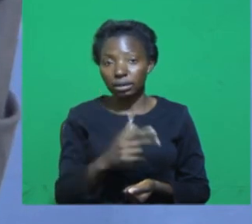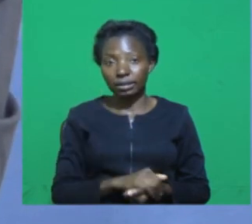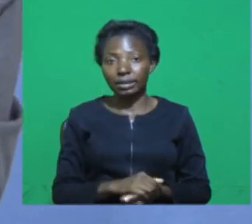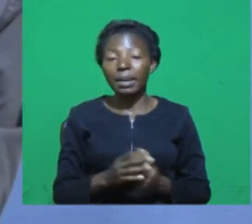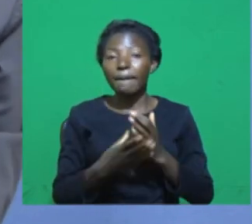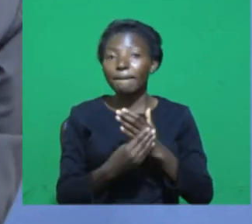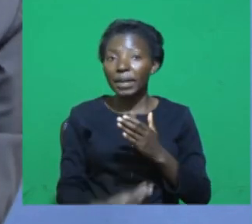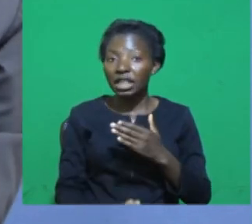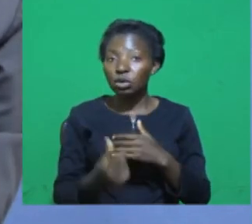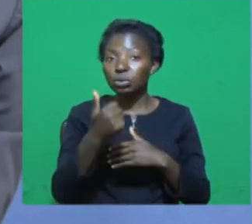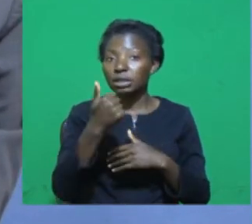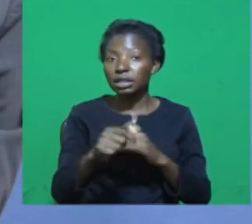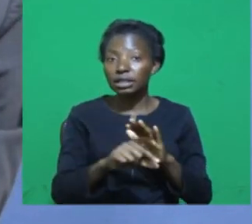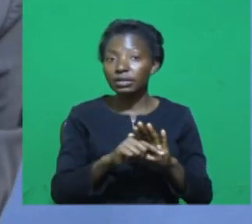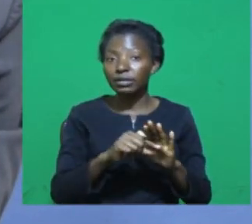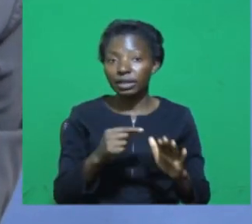Matthew 6 verse